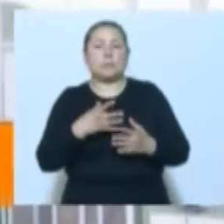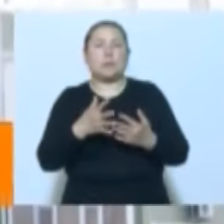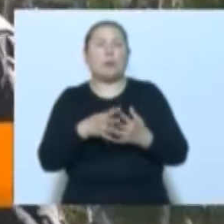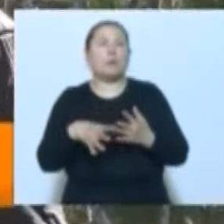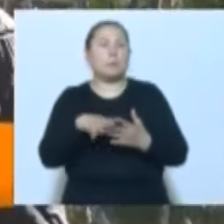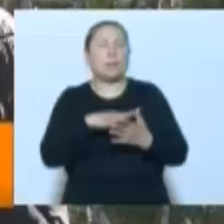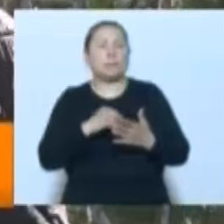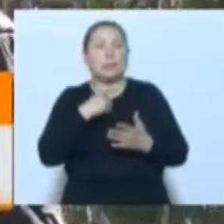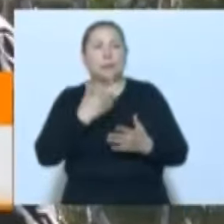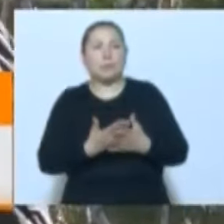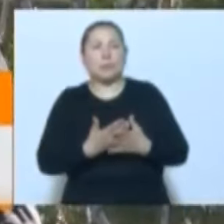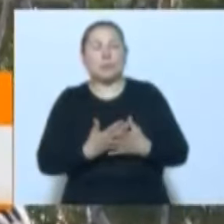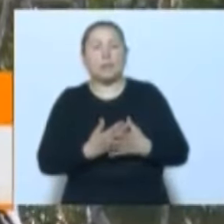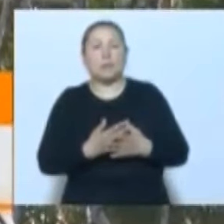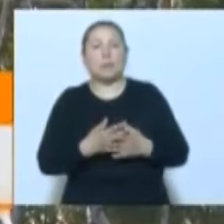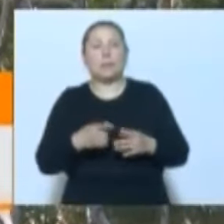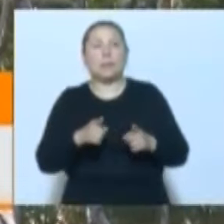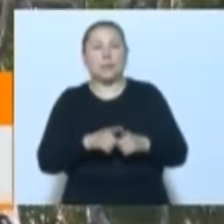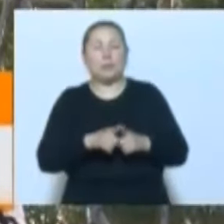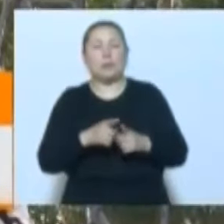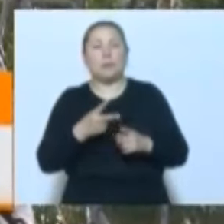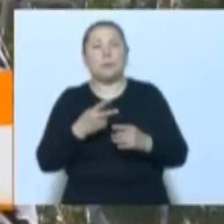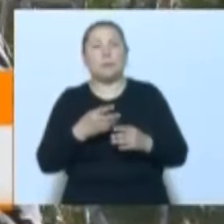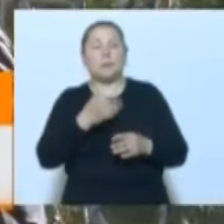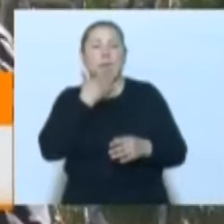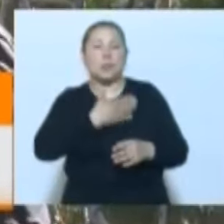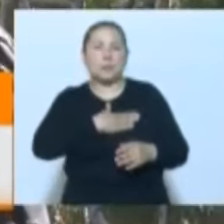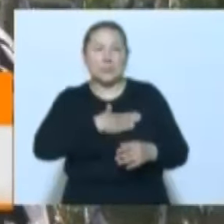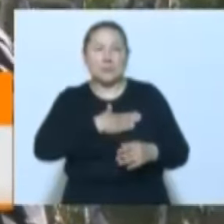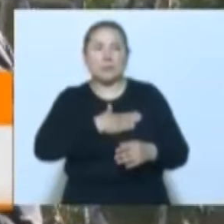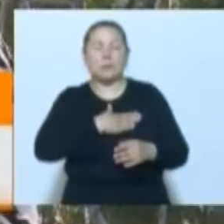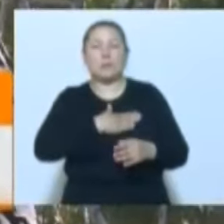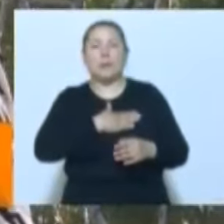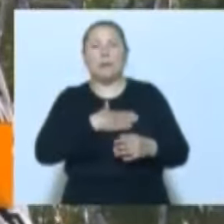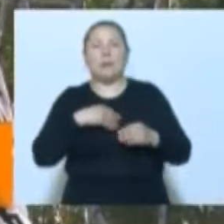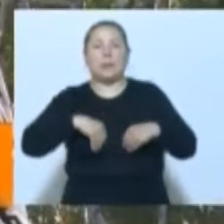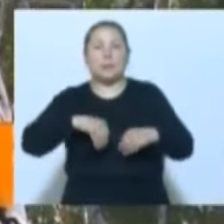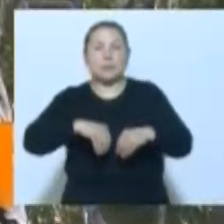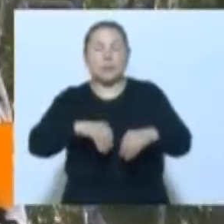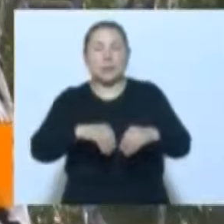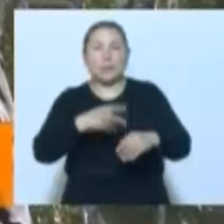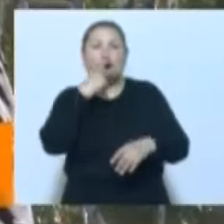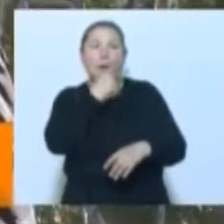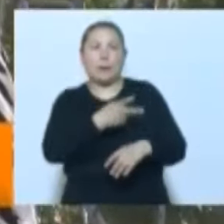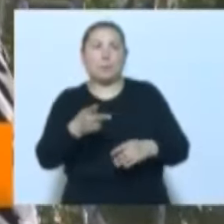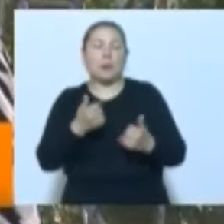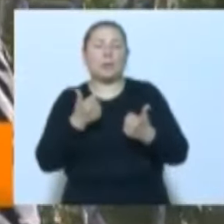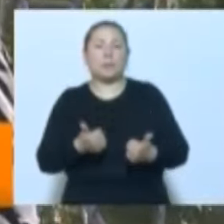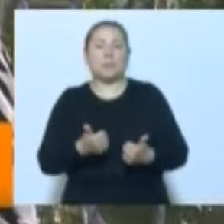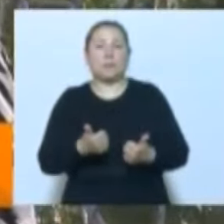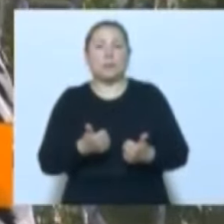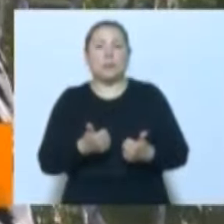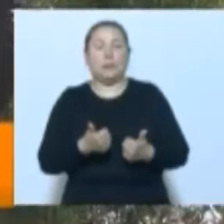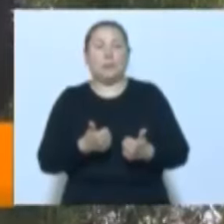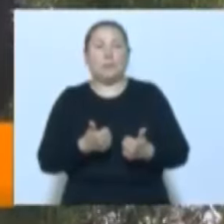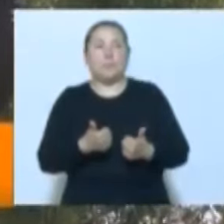біледі. Хобби болады, бір еккендел сондай да. Осы жақсы көрген, бір еккенде бір қарайында қадымға күшті қылды.